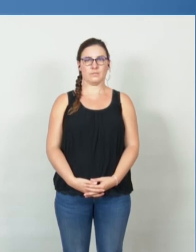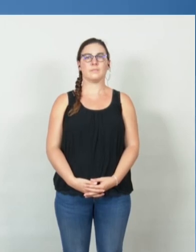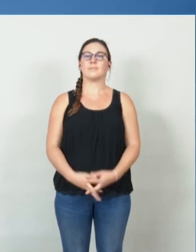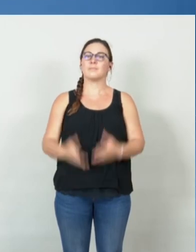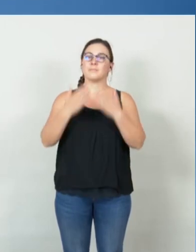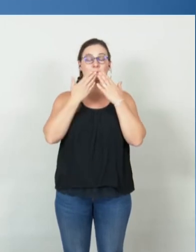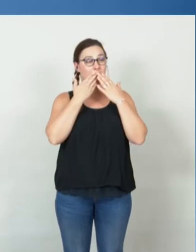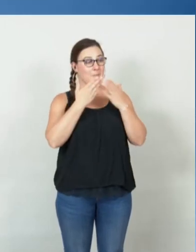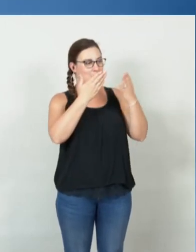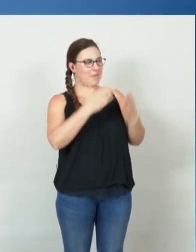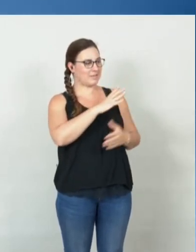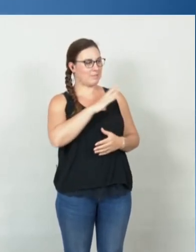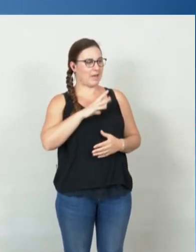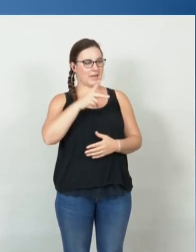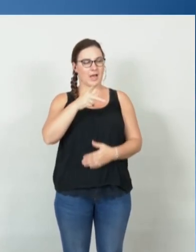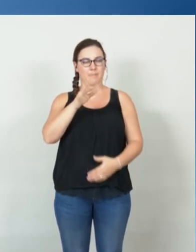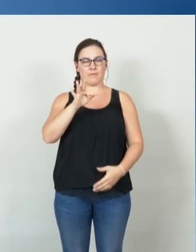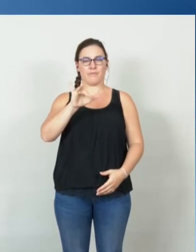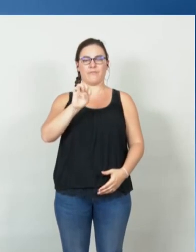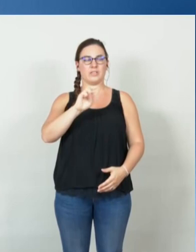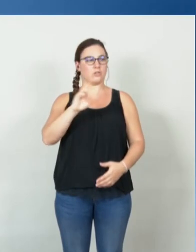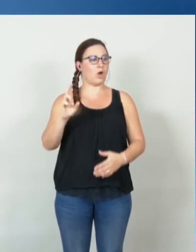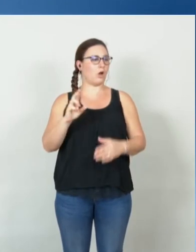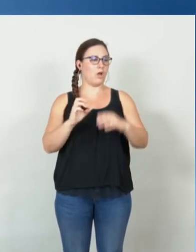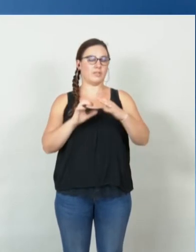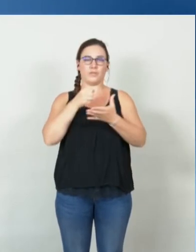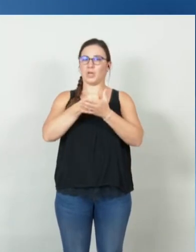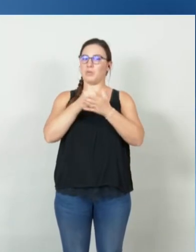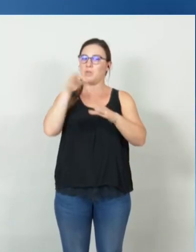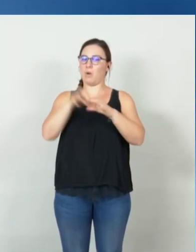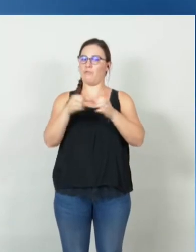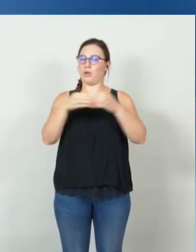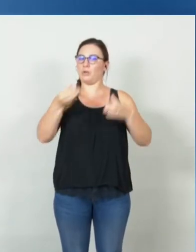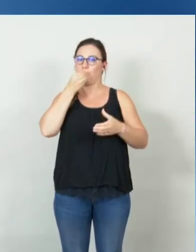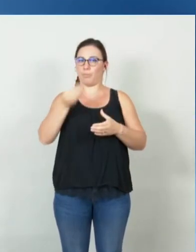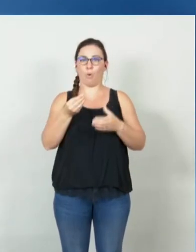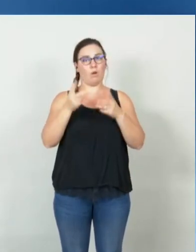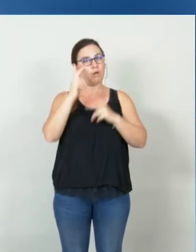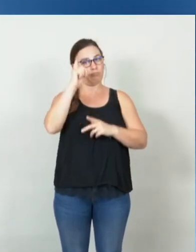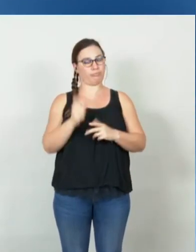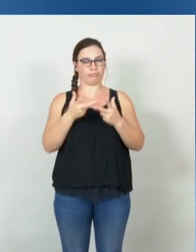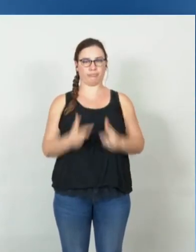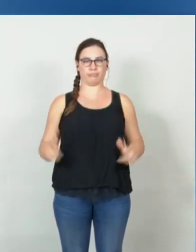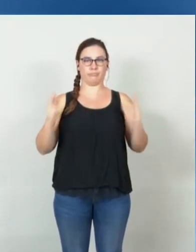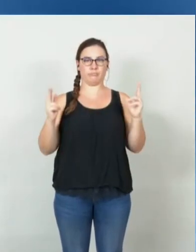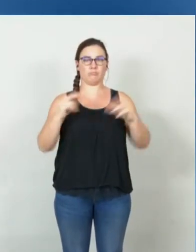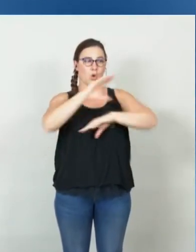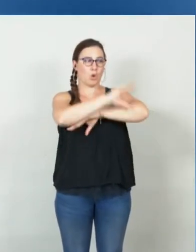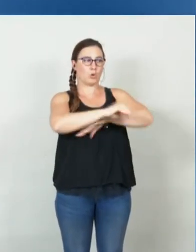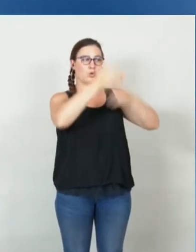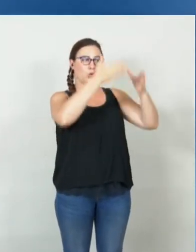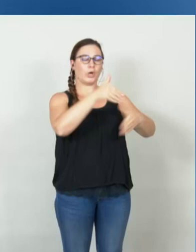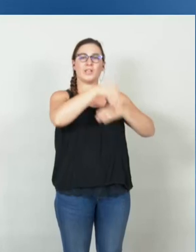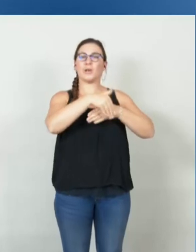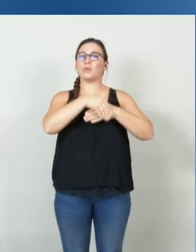merci beaucoup madame fister donc nous avons le Corum et je déclare la séance ouverte je vous propose de voter pour une secrétaire de séance sans